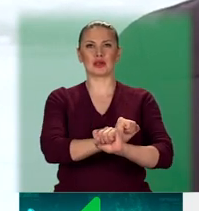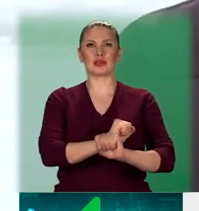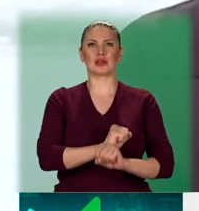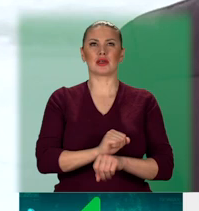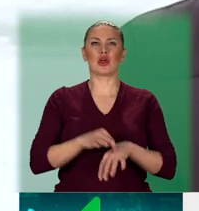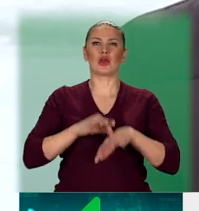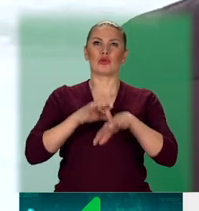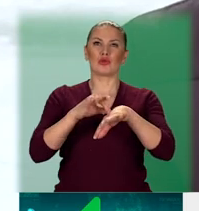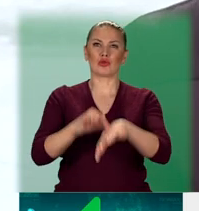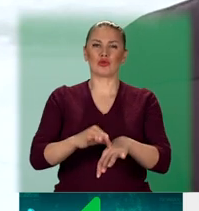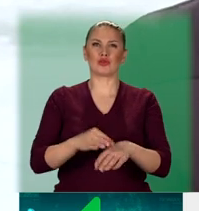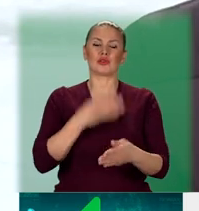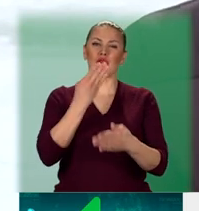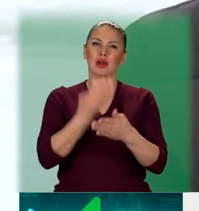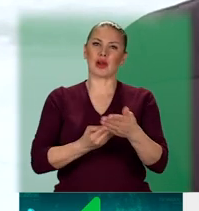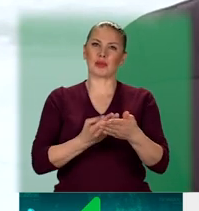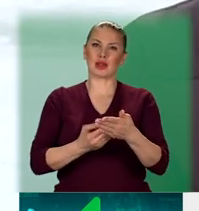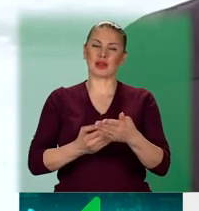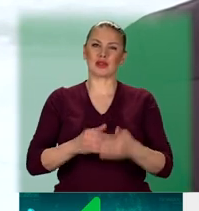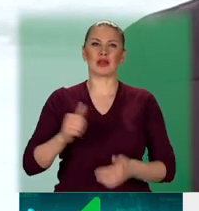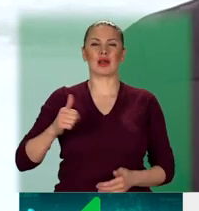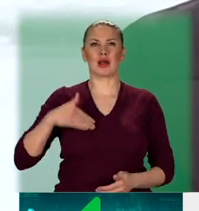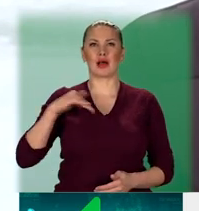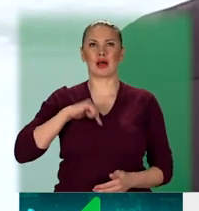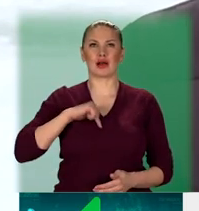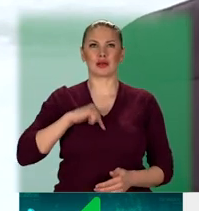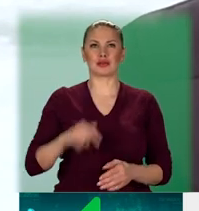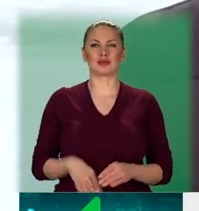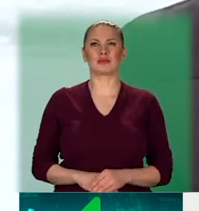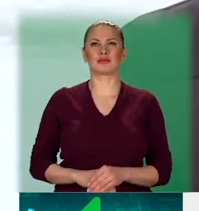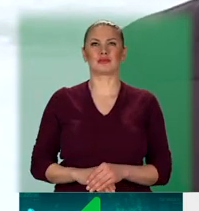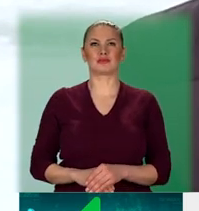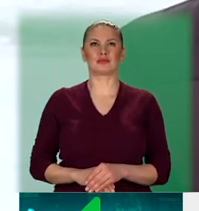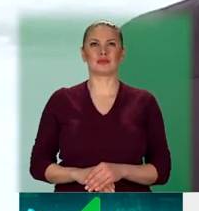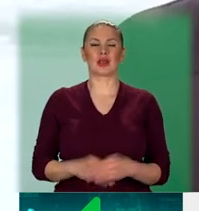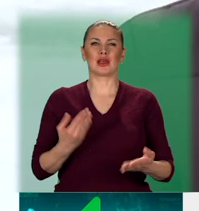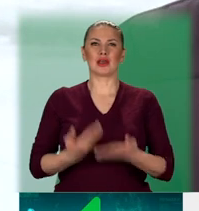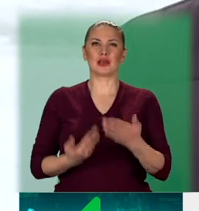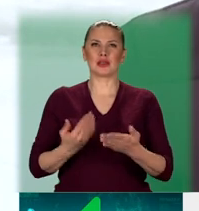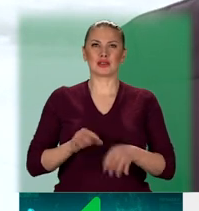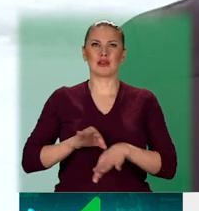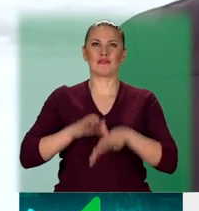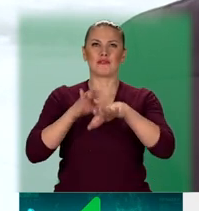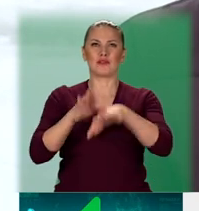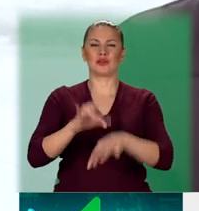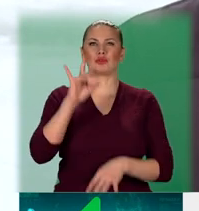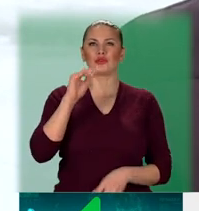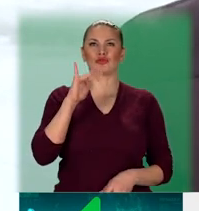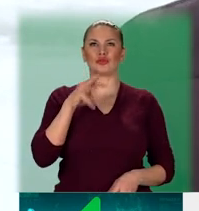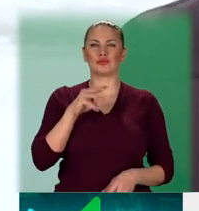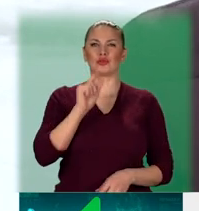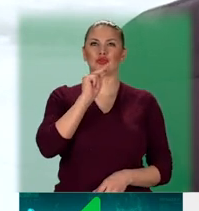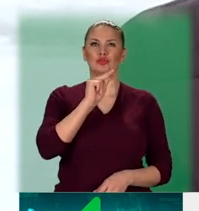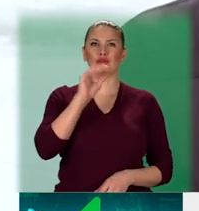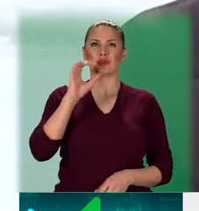дело добровольное. Но вот если в нашей стране ведут чрезвычайное положение, тогда все эти люди будут вынуждены остаться дома. Полина Булгакова,